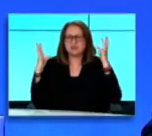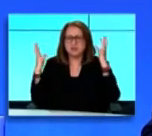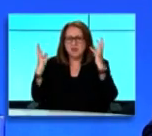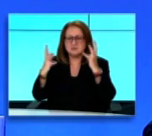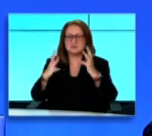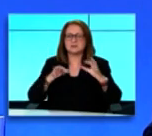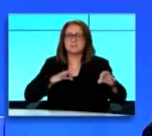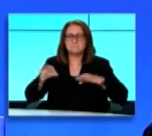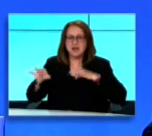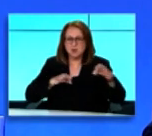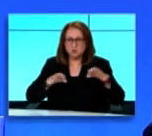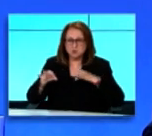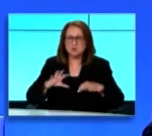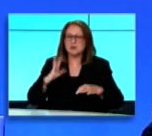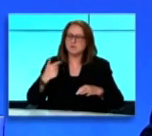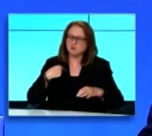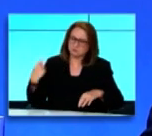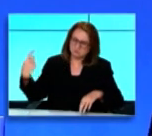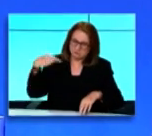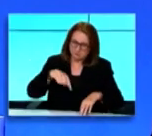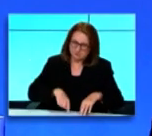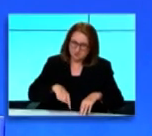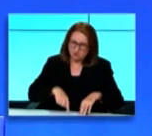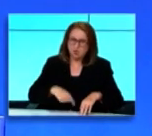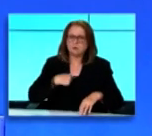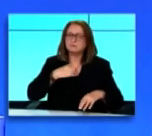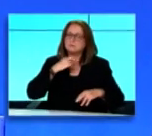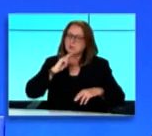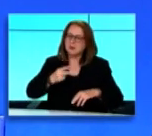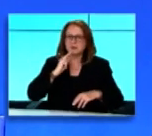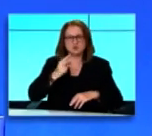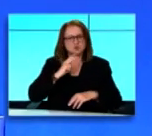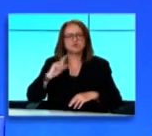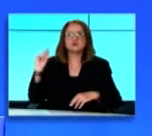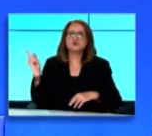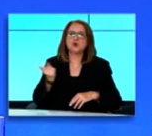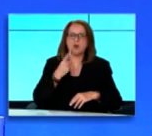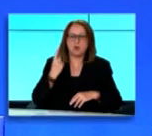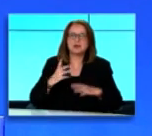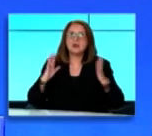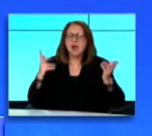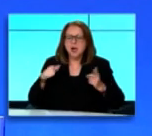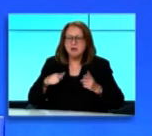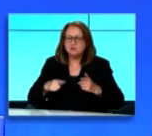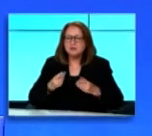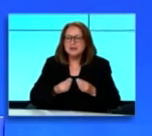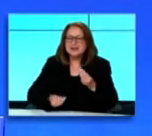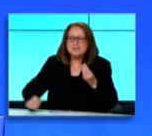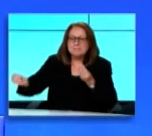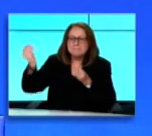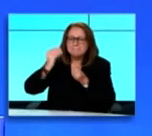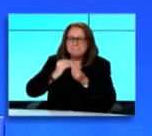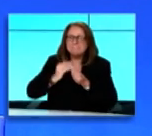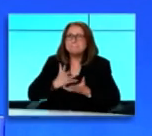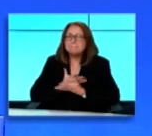εδώ να μιλήσουμε για όλα. Πώς αμυνθήκαμε απέναντι στην πιο μεγάλη οικολογική καταστροφή των